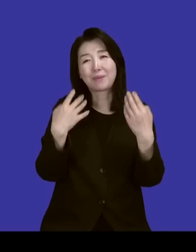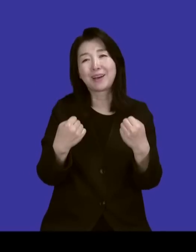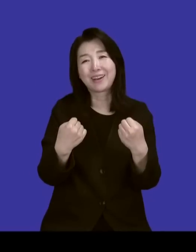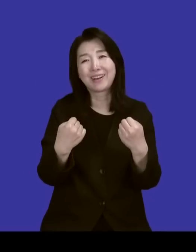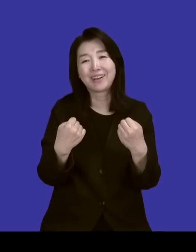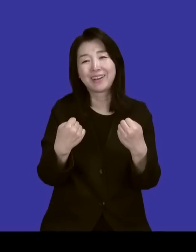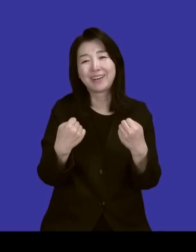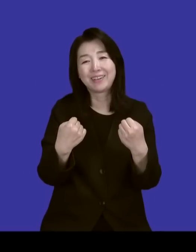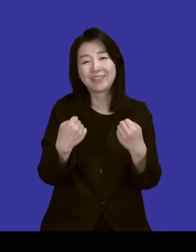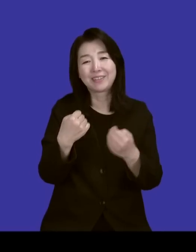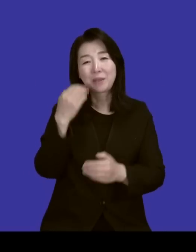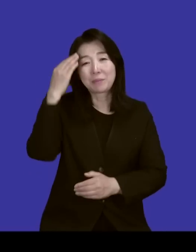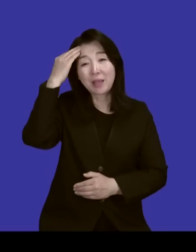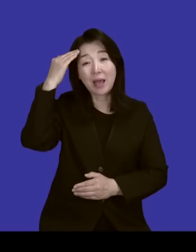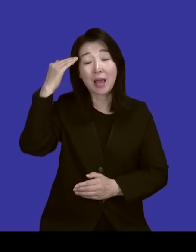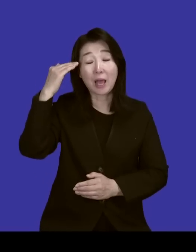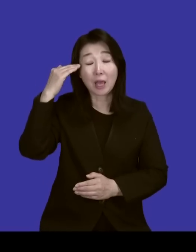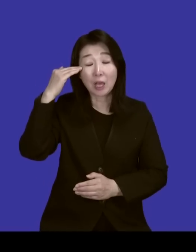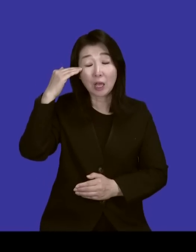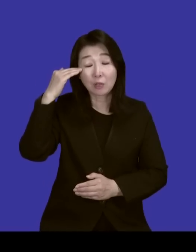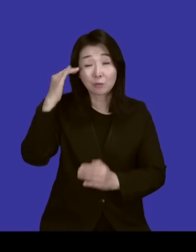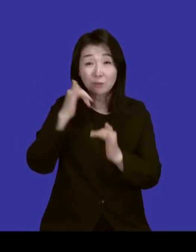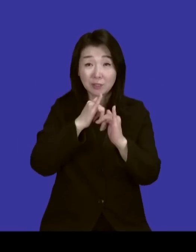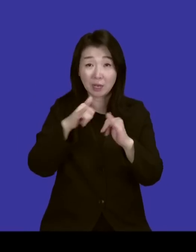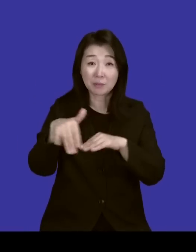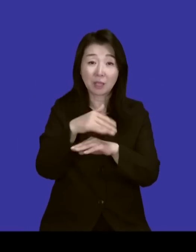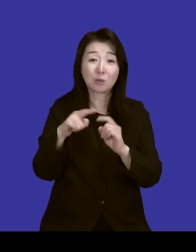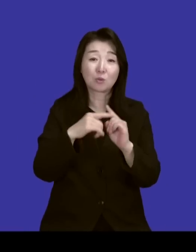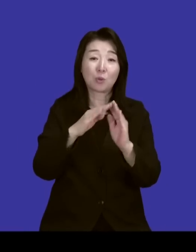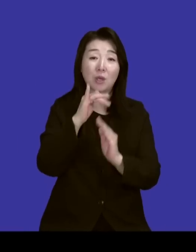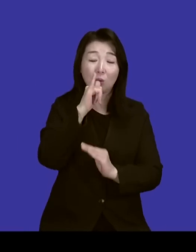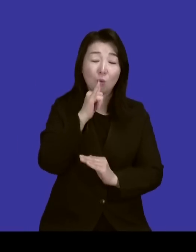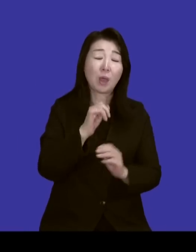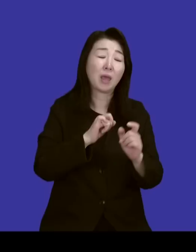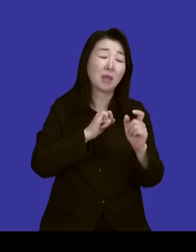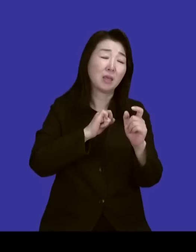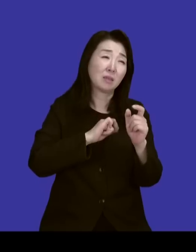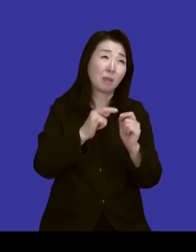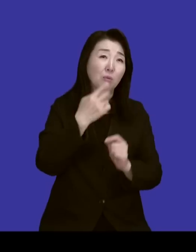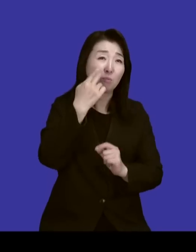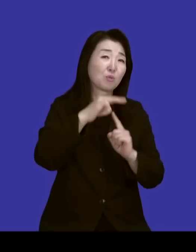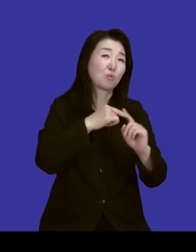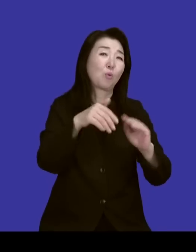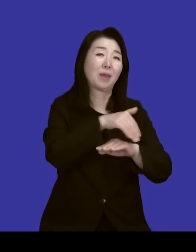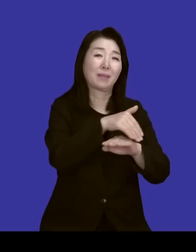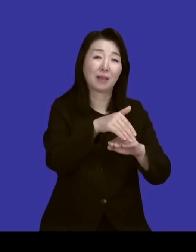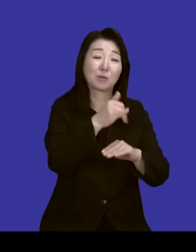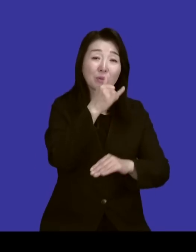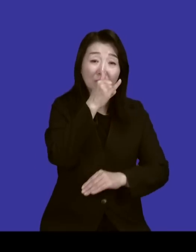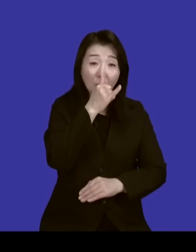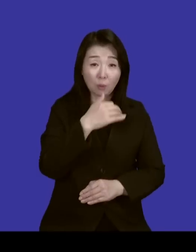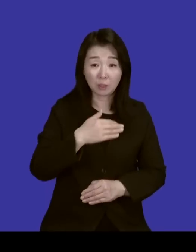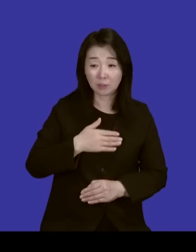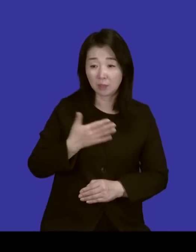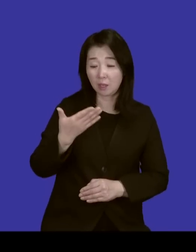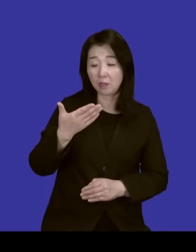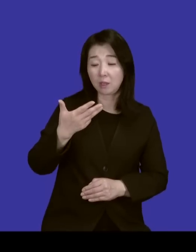근데 한인교회가 없는 거예요. 그래서 예. 대부분 미국 교회 나가고. 예, 예. 근데 제가 한 번은 85년에